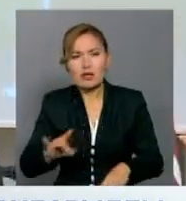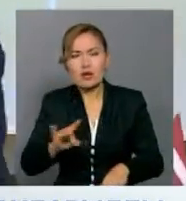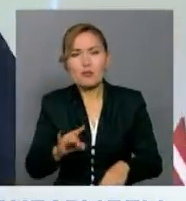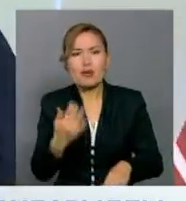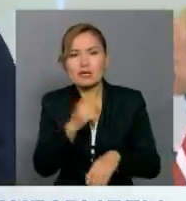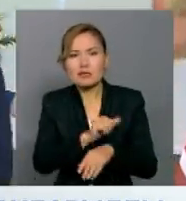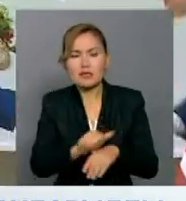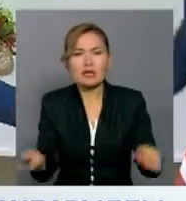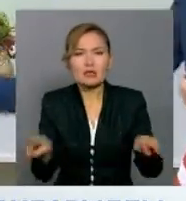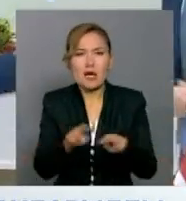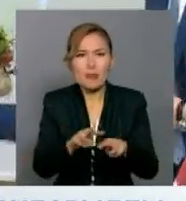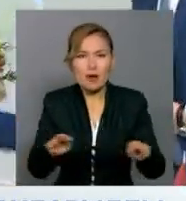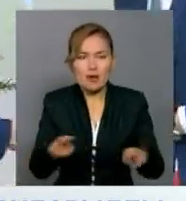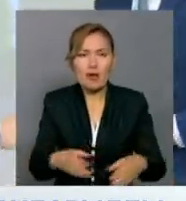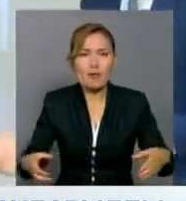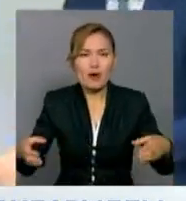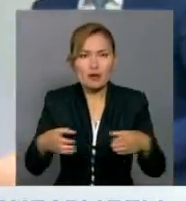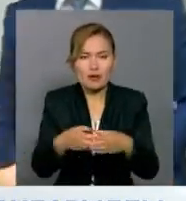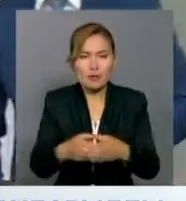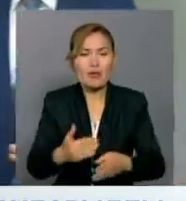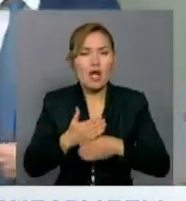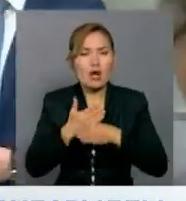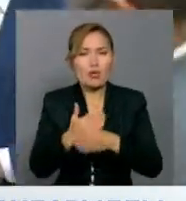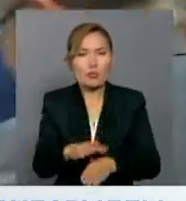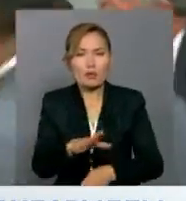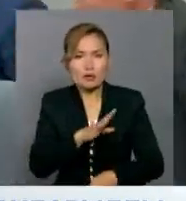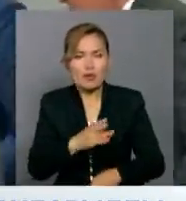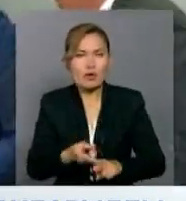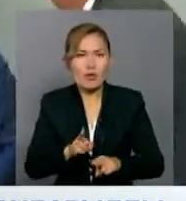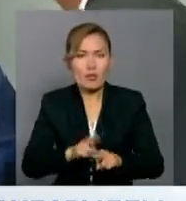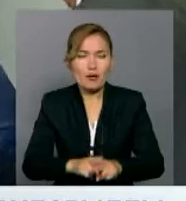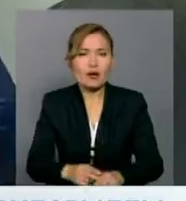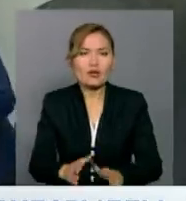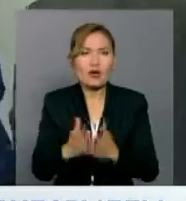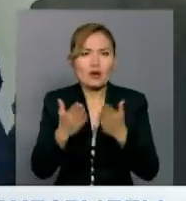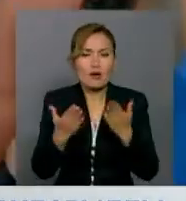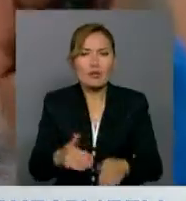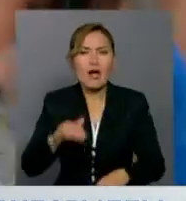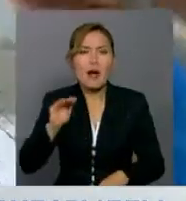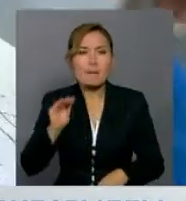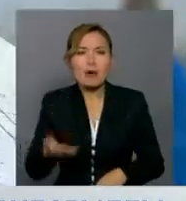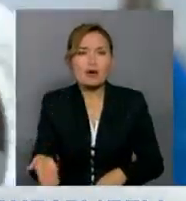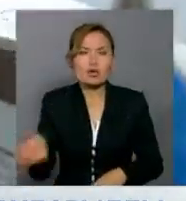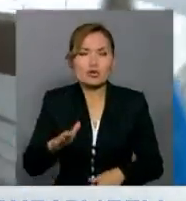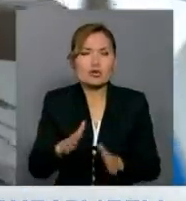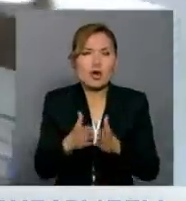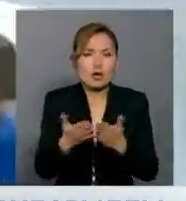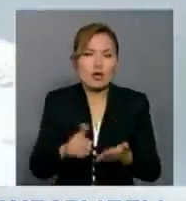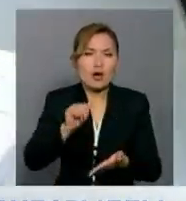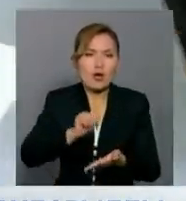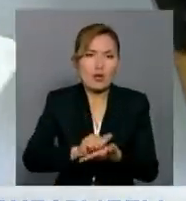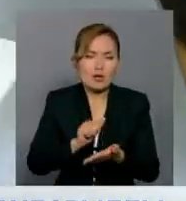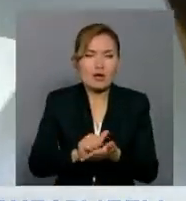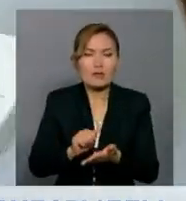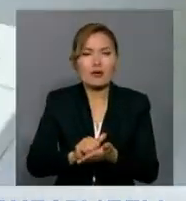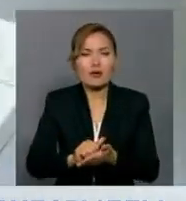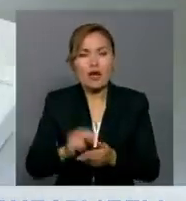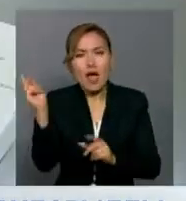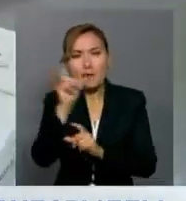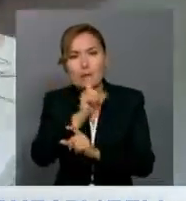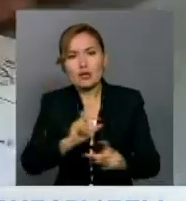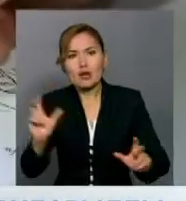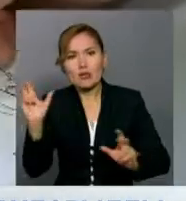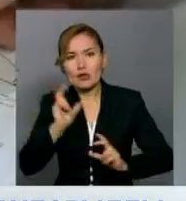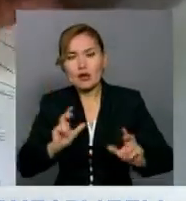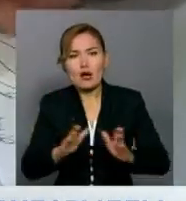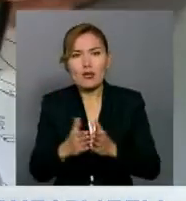Қазақстан экономикалық даму қауымдастығы игі ықпалын тигізді. Оның үстіне туынды мың данамен жарық көріп, жергілікті оқу орындары мен мектептерге таратылып